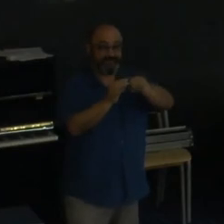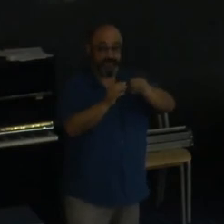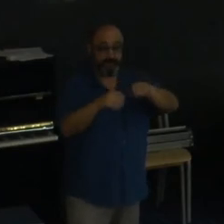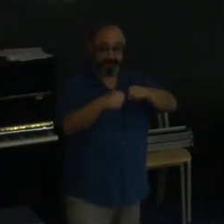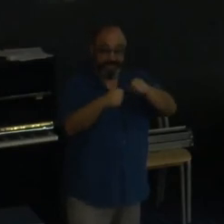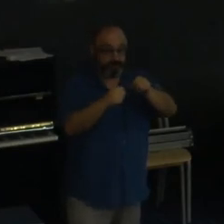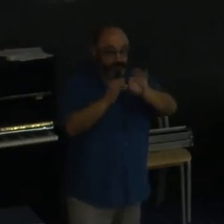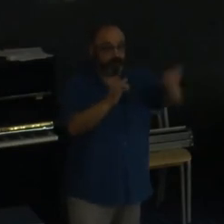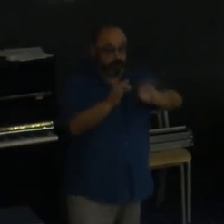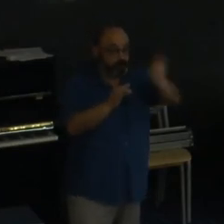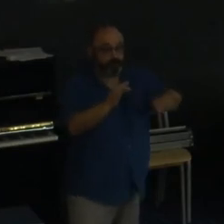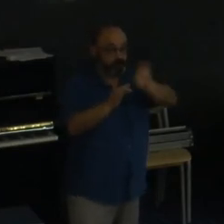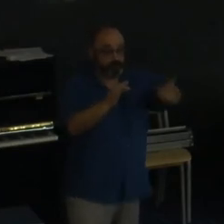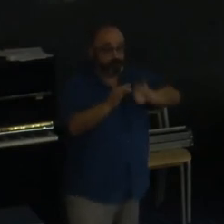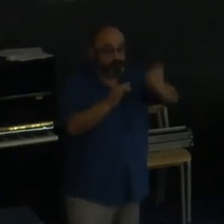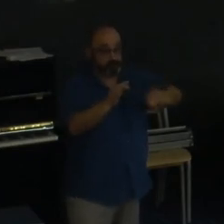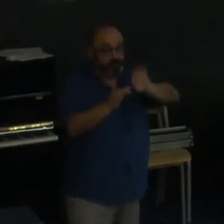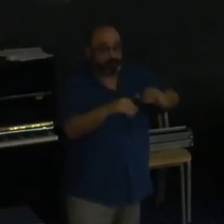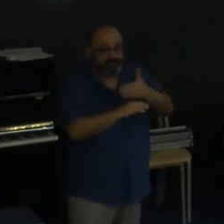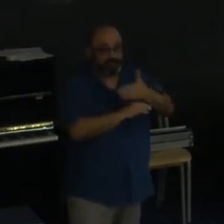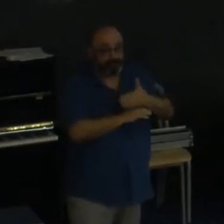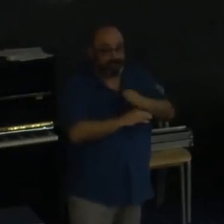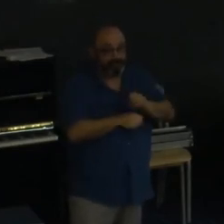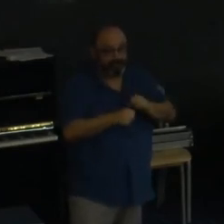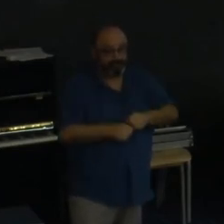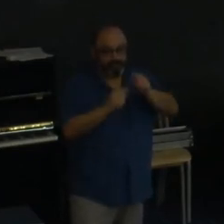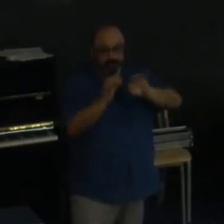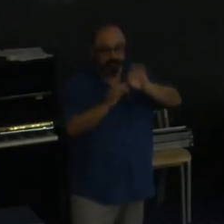si un million de records, à chaque fois, ça va faire break, break, break, break. Ça va être un peu ennuyant.